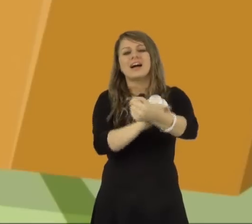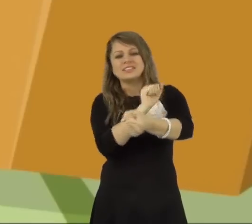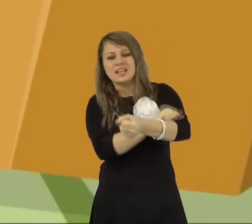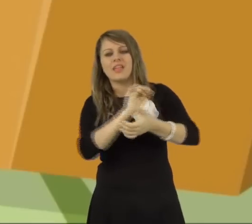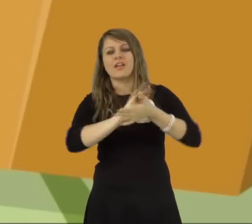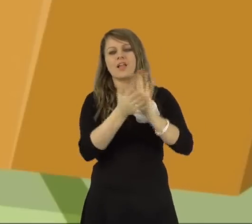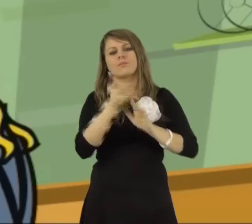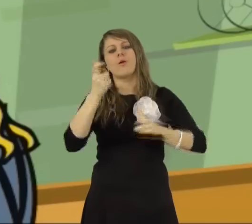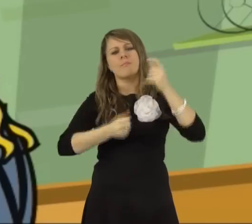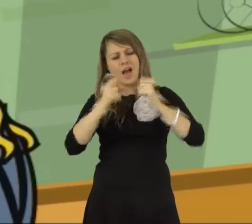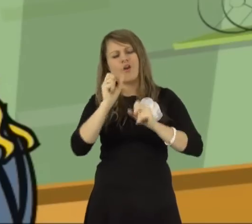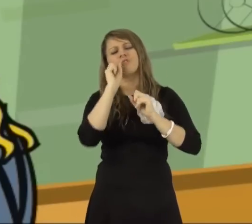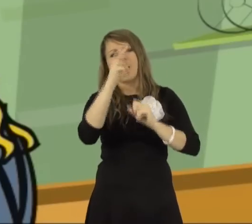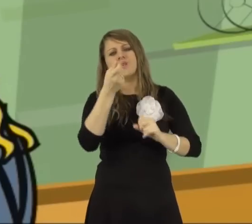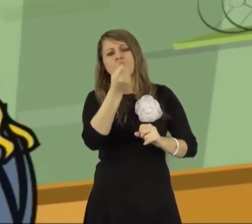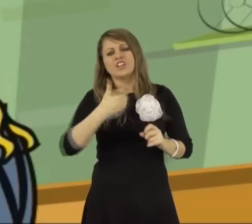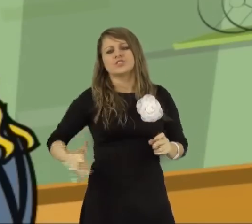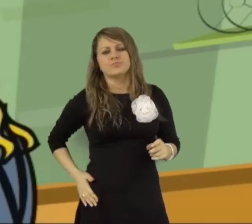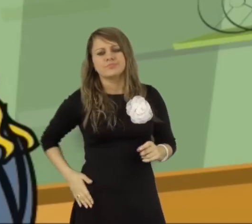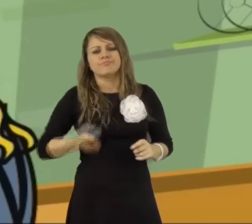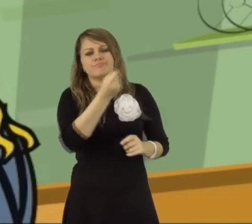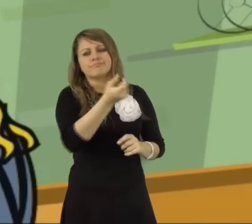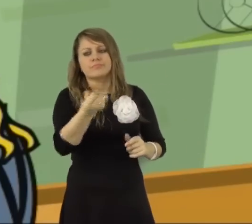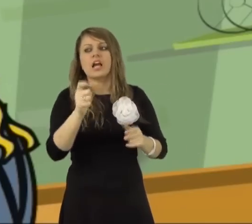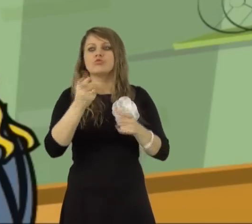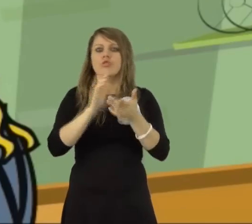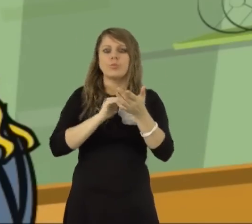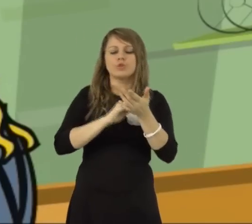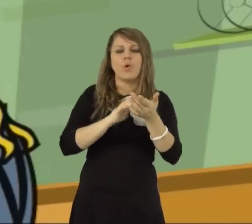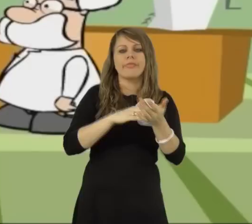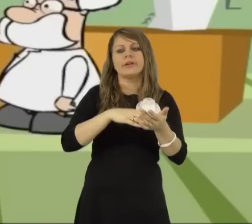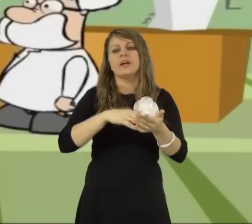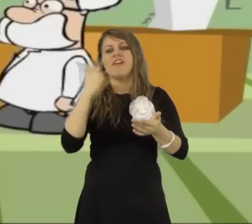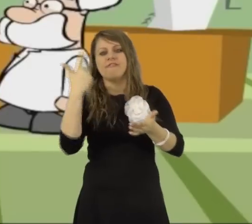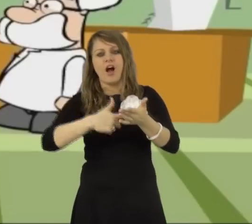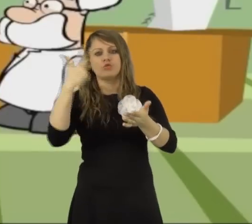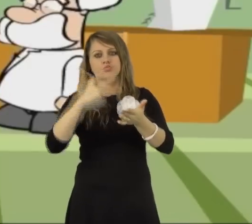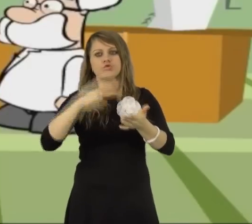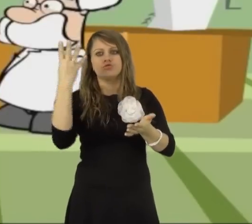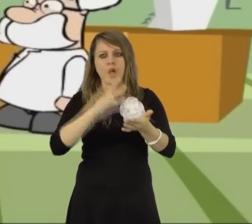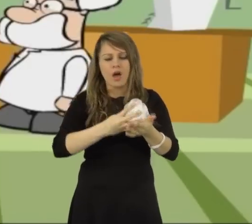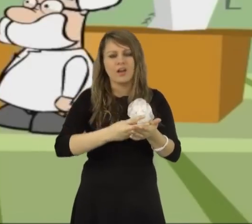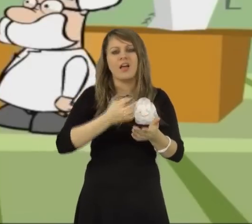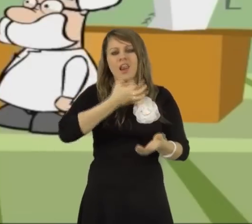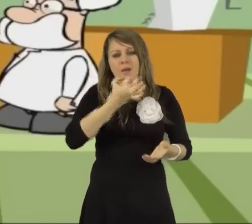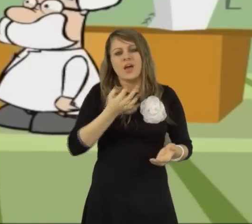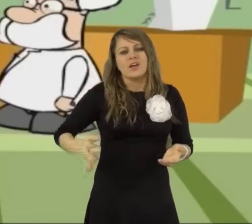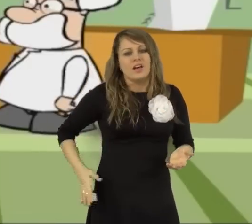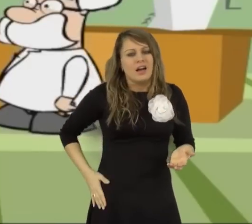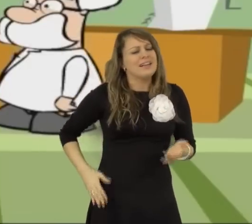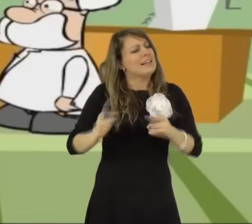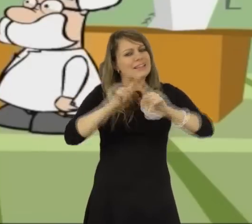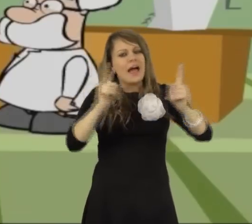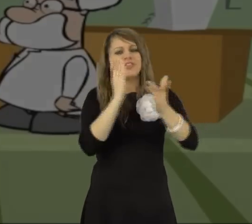mleko można zapłacić gotówką, ale większych kwot lepiej ze sobą gotówką nie nosić. Wtedy płatności bezgotówkowe